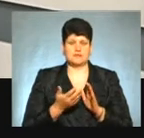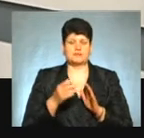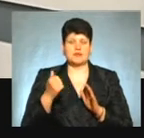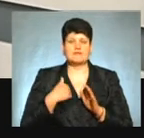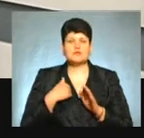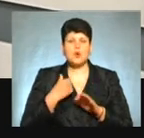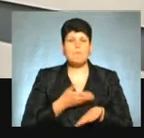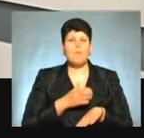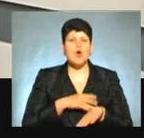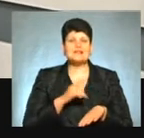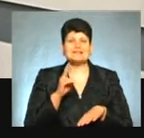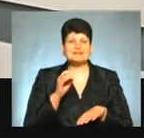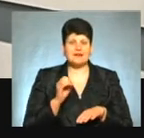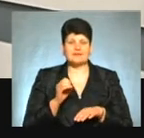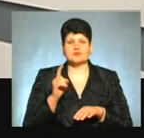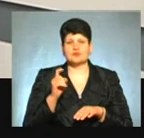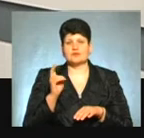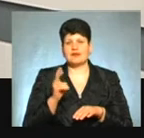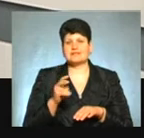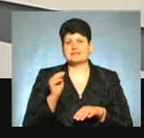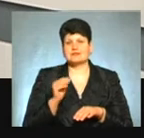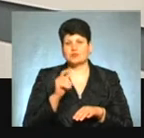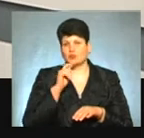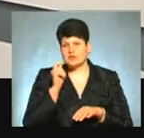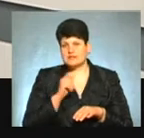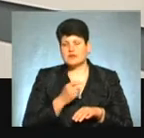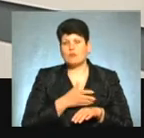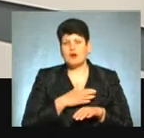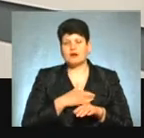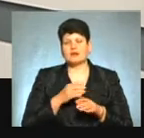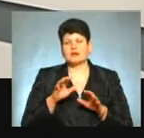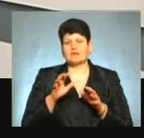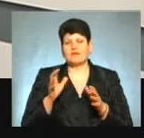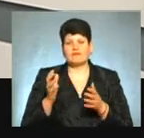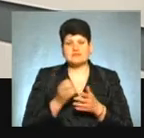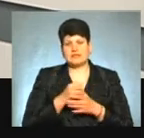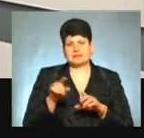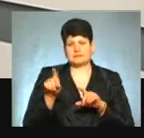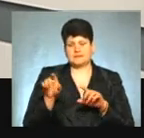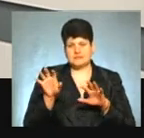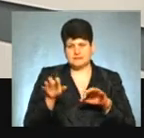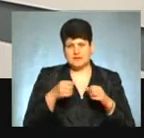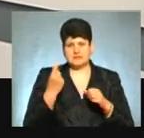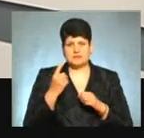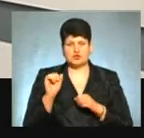польське. Ось в складі 120-тисячного континенту українці, яких поляки встигли мобілізувати, починаючи з